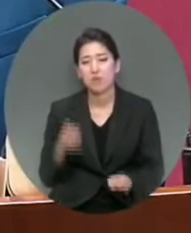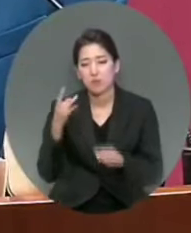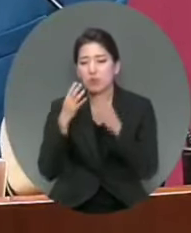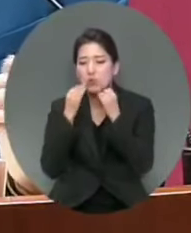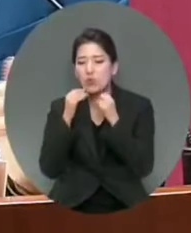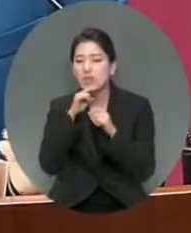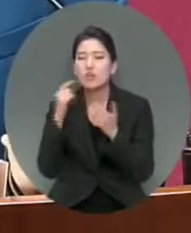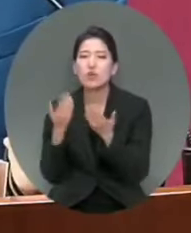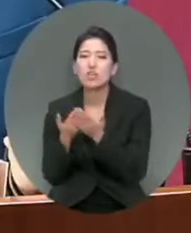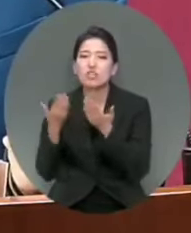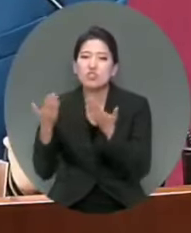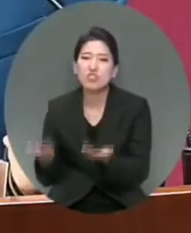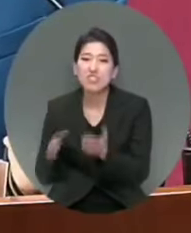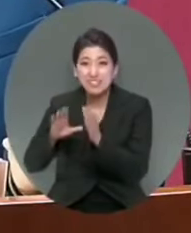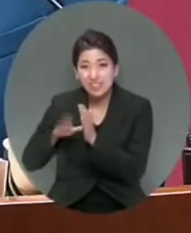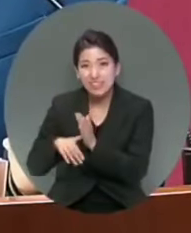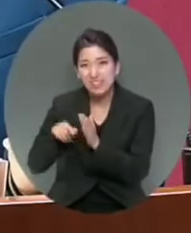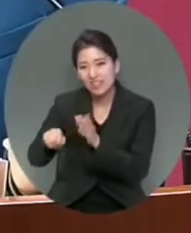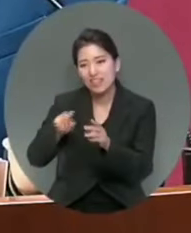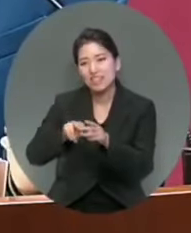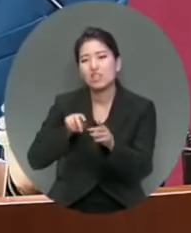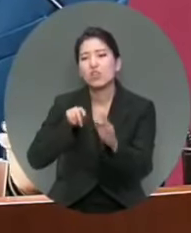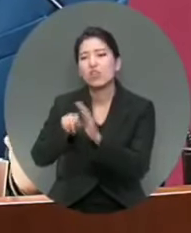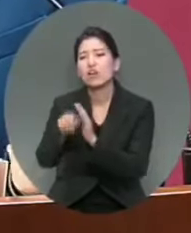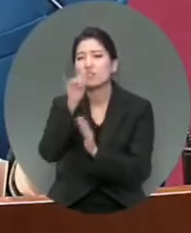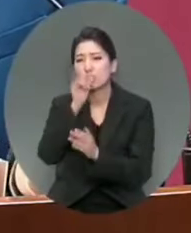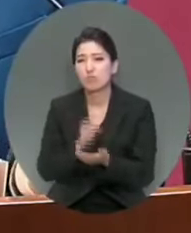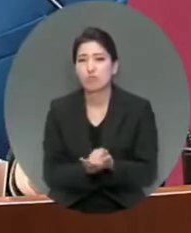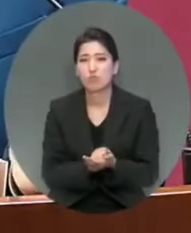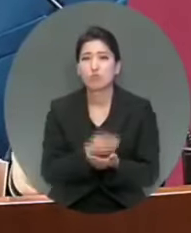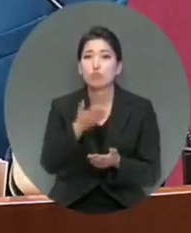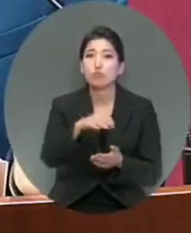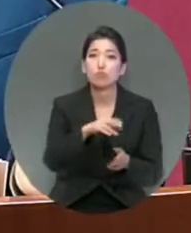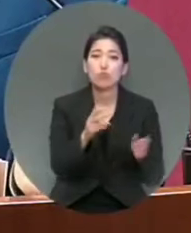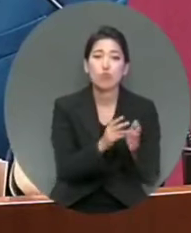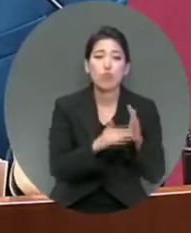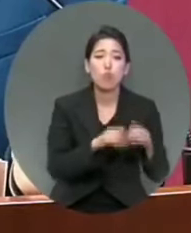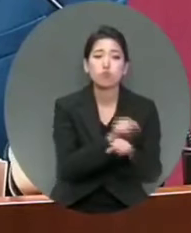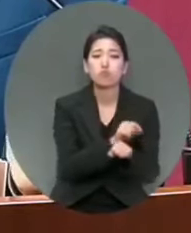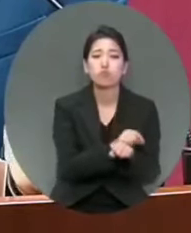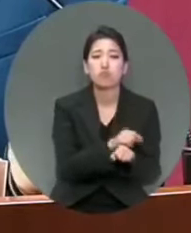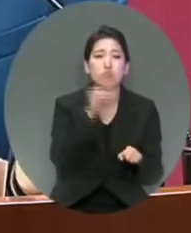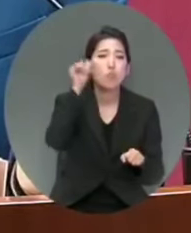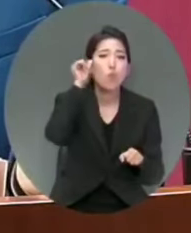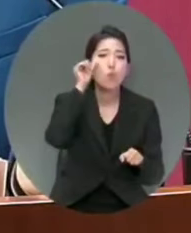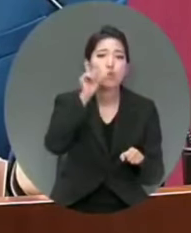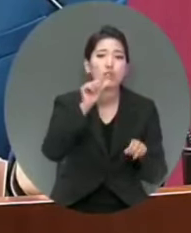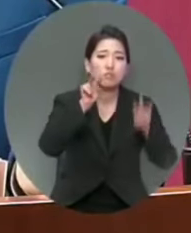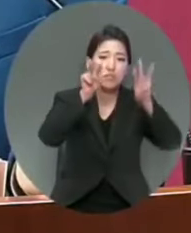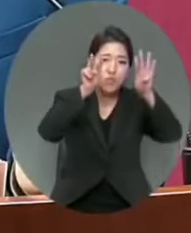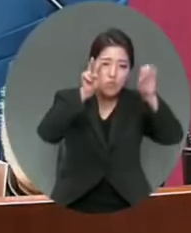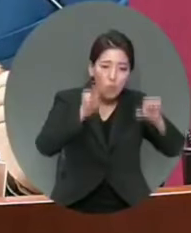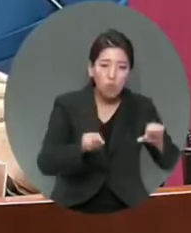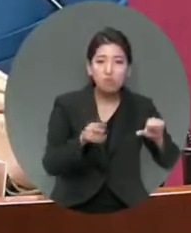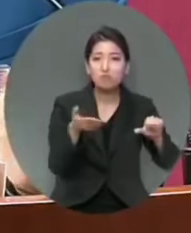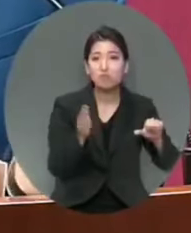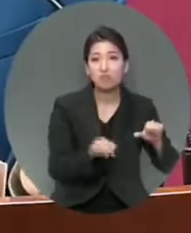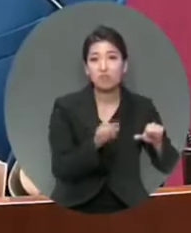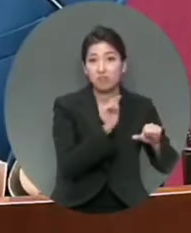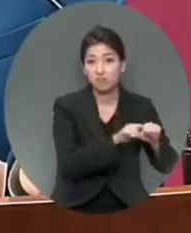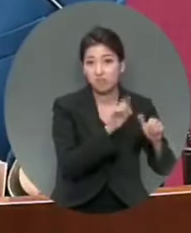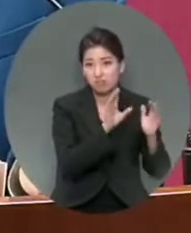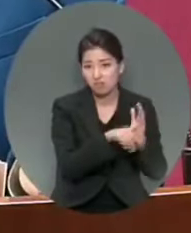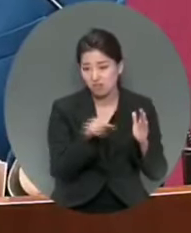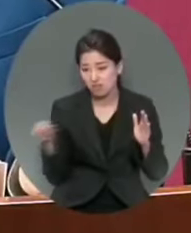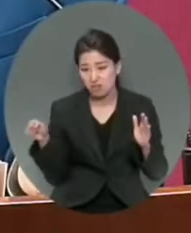거거든요. 이 주 5일제 하시는 공무원들이 민간단체처럼 케어가 가능하다라고는 전 생각하지 않습니다. 그리고